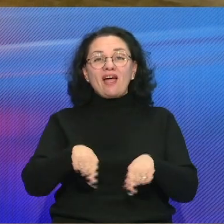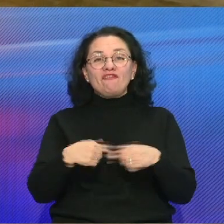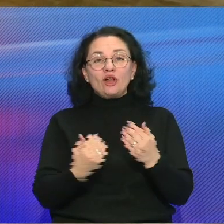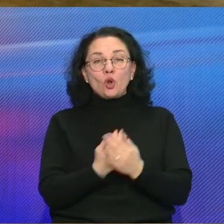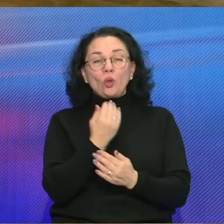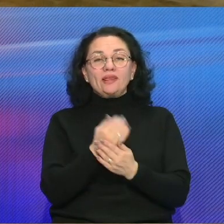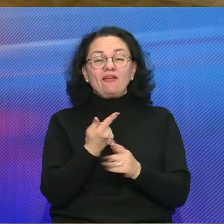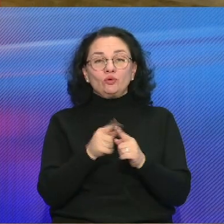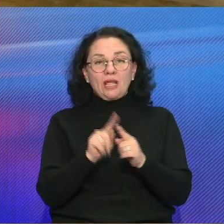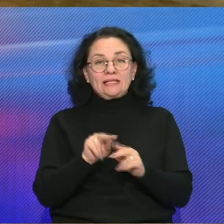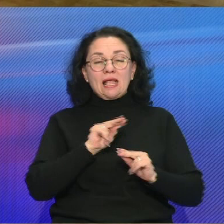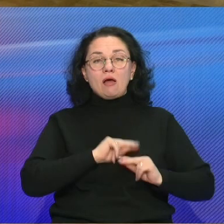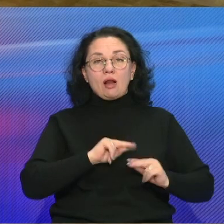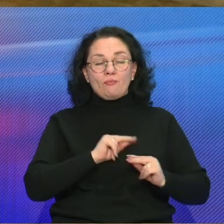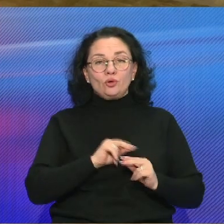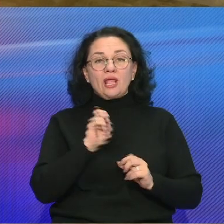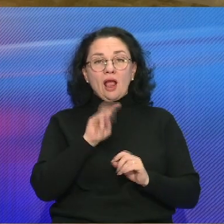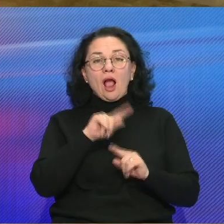выглядалі